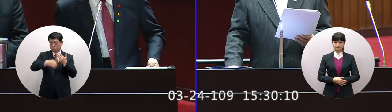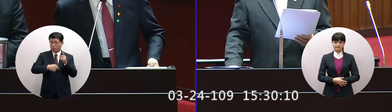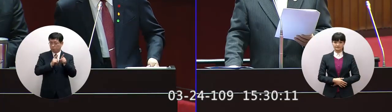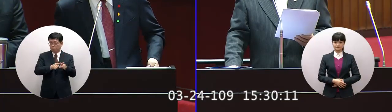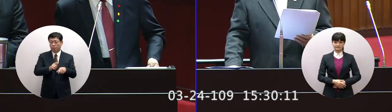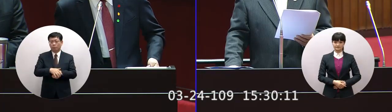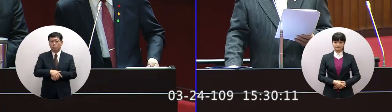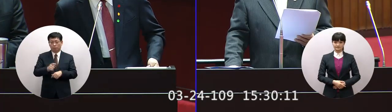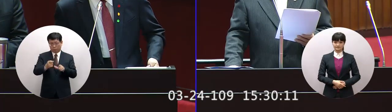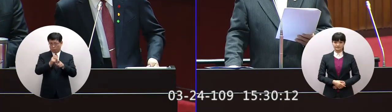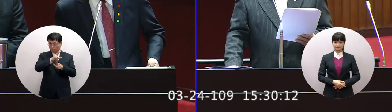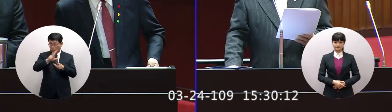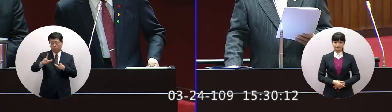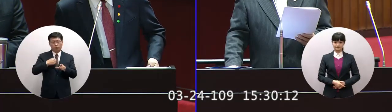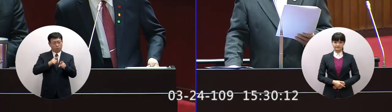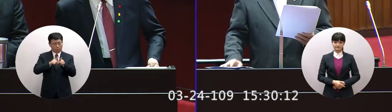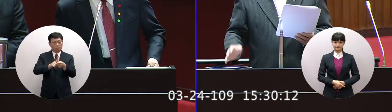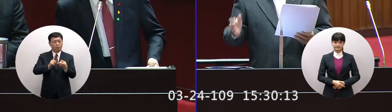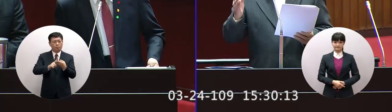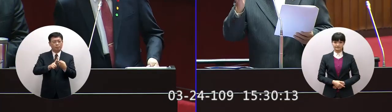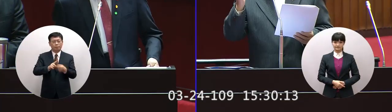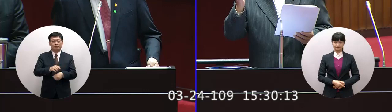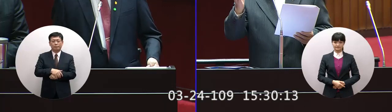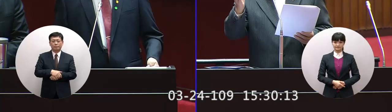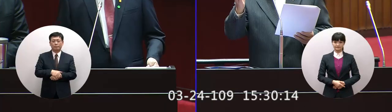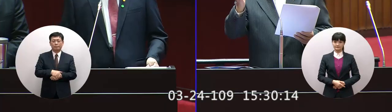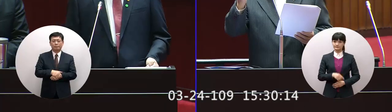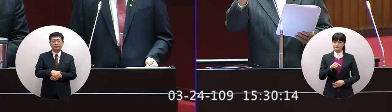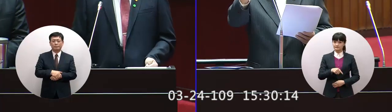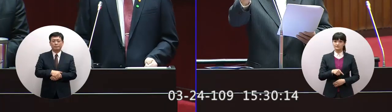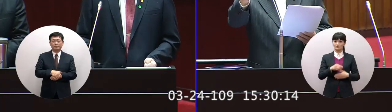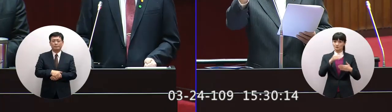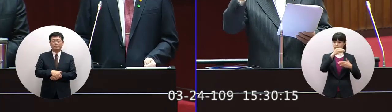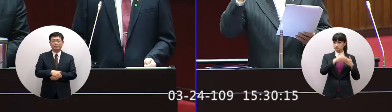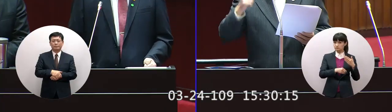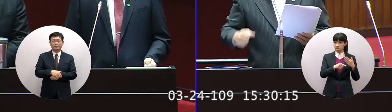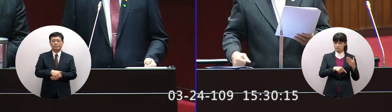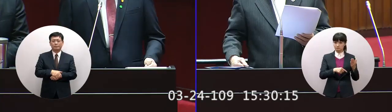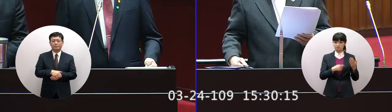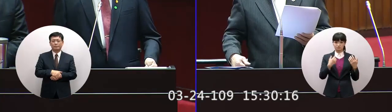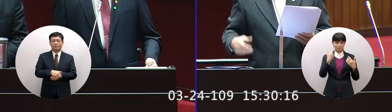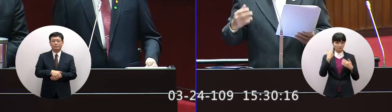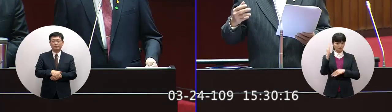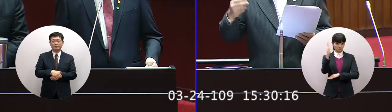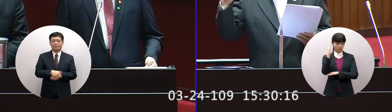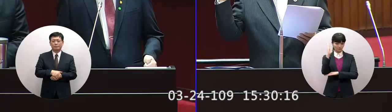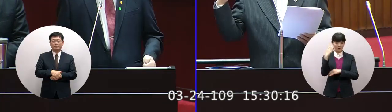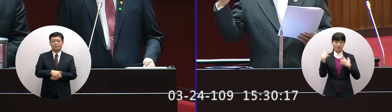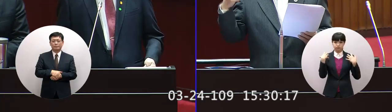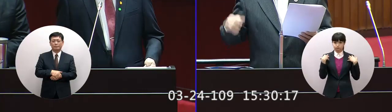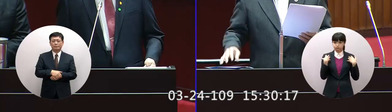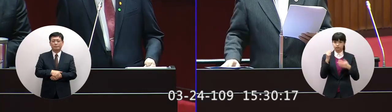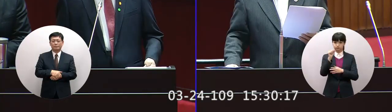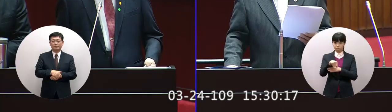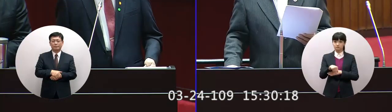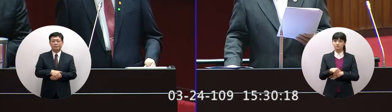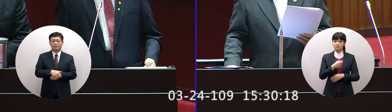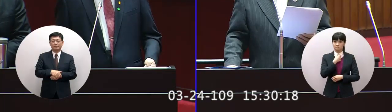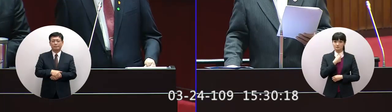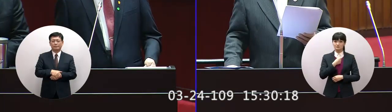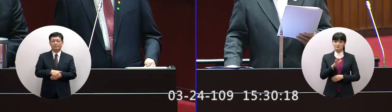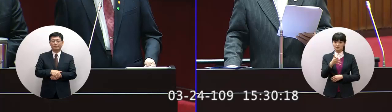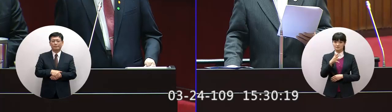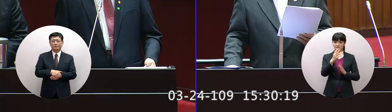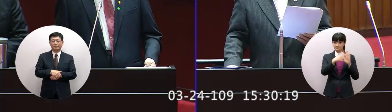则，那个公式都有这样的一个定定。 这个游戏规则政府要负责承诺。为什么？我请看后面这张